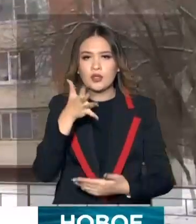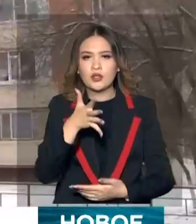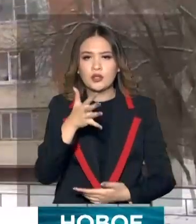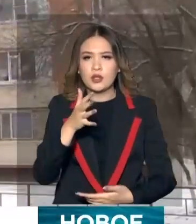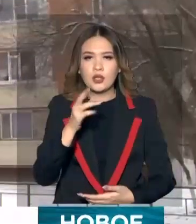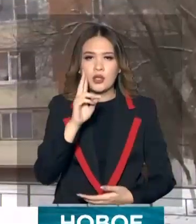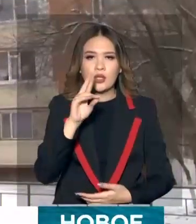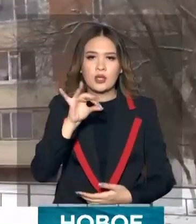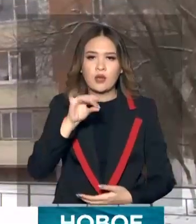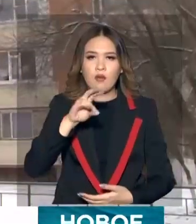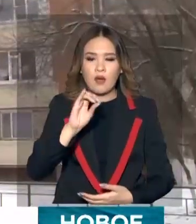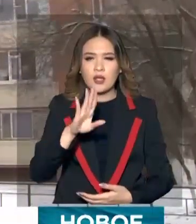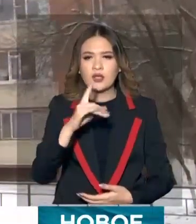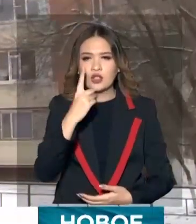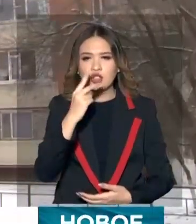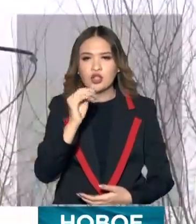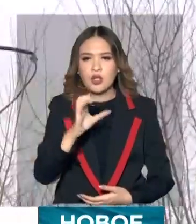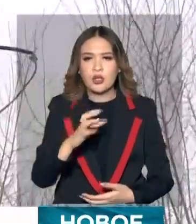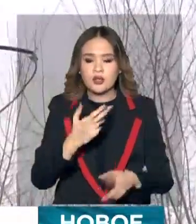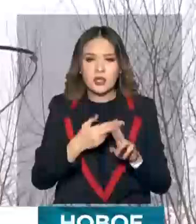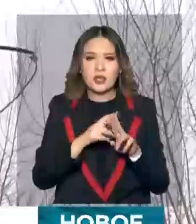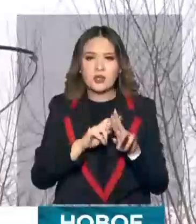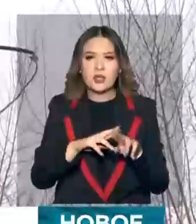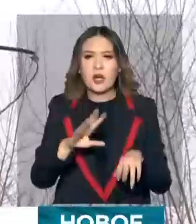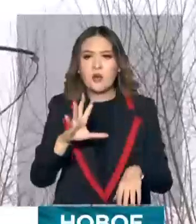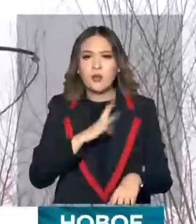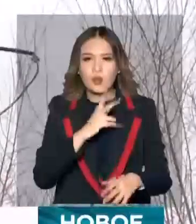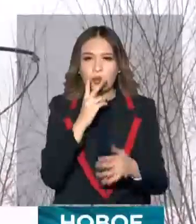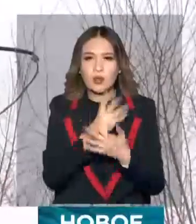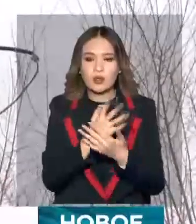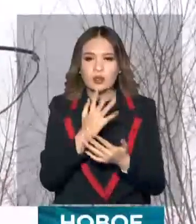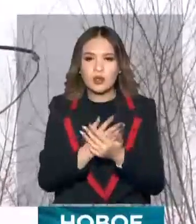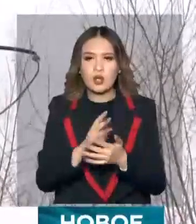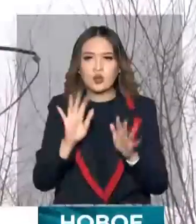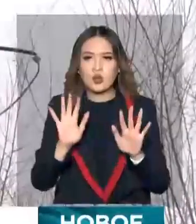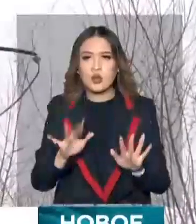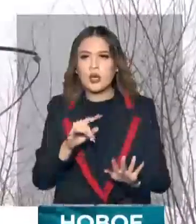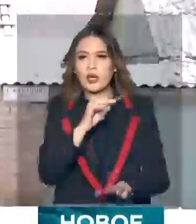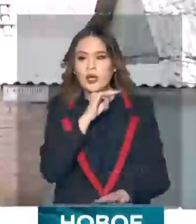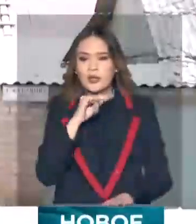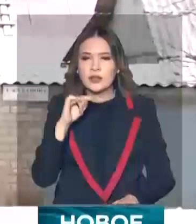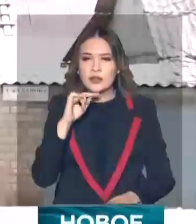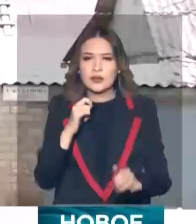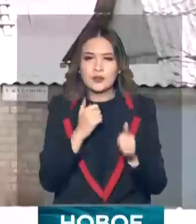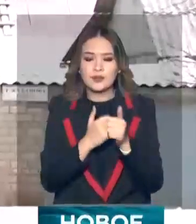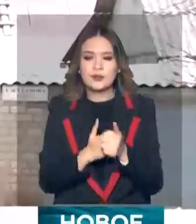5000 киловатт-час. По этому показателю наша страна уступает только России.